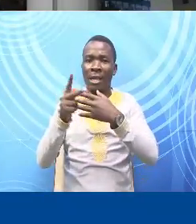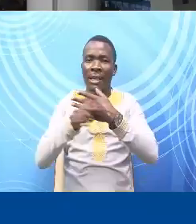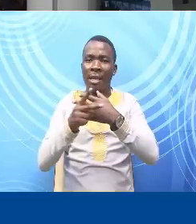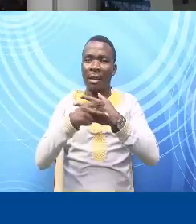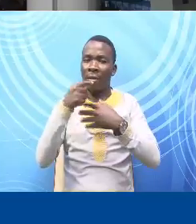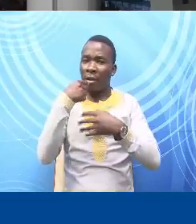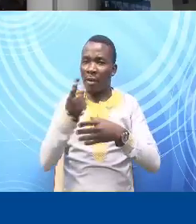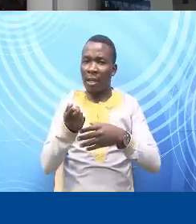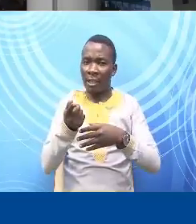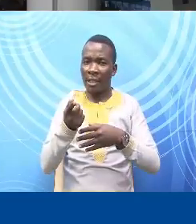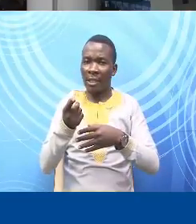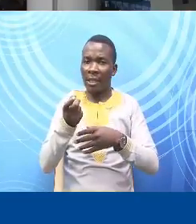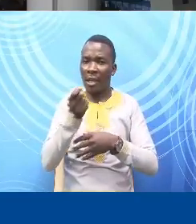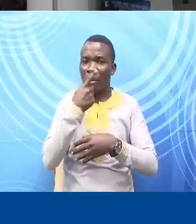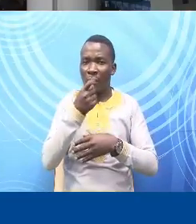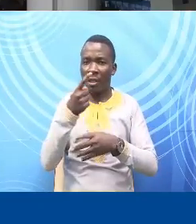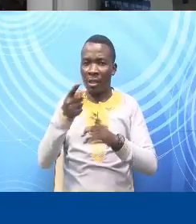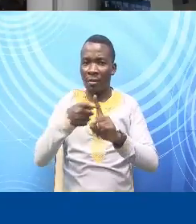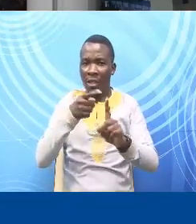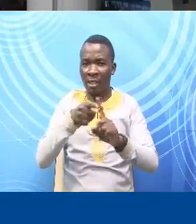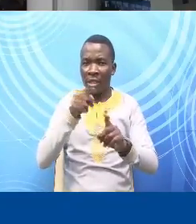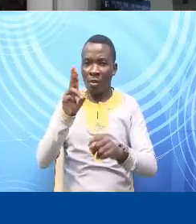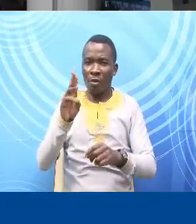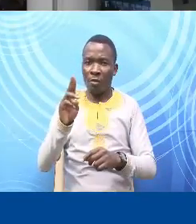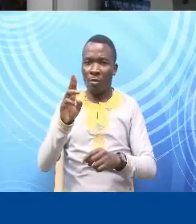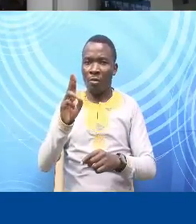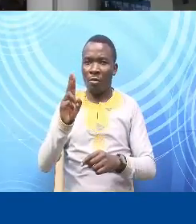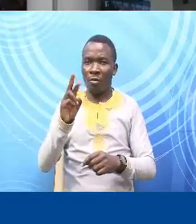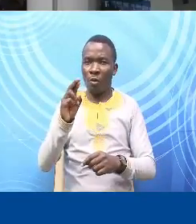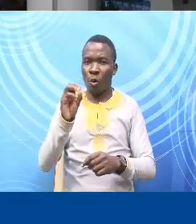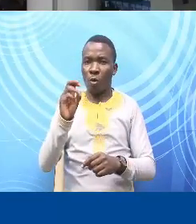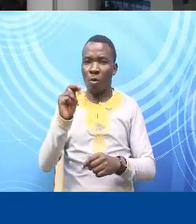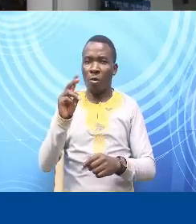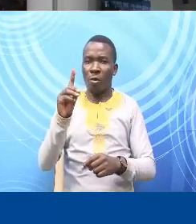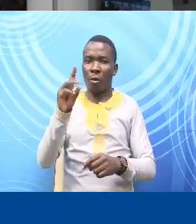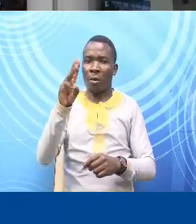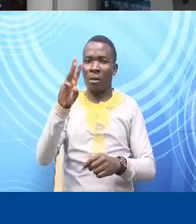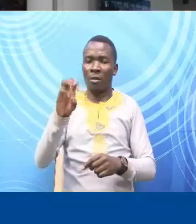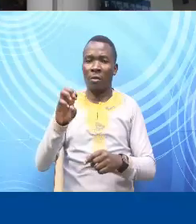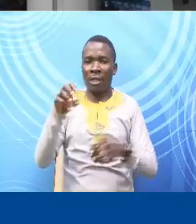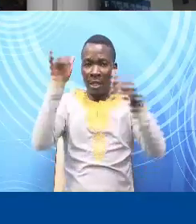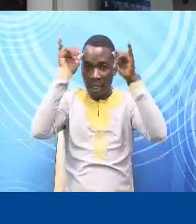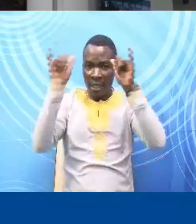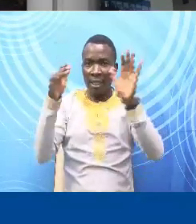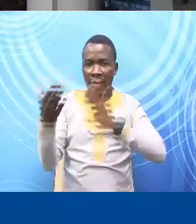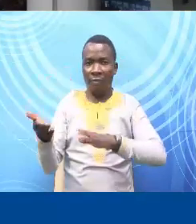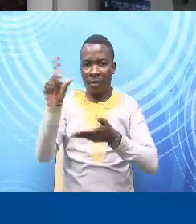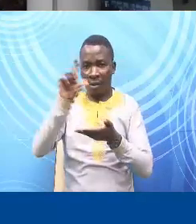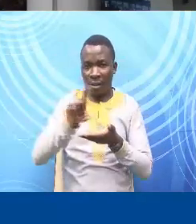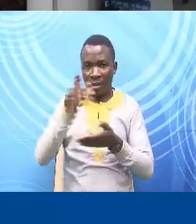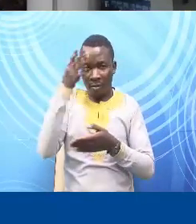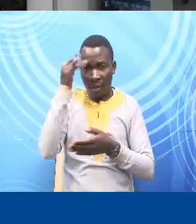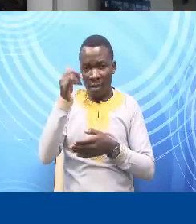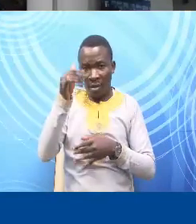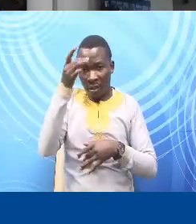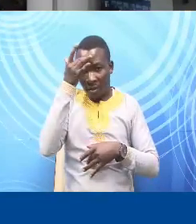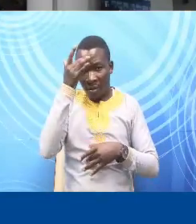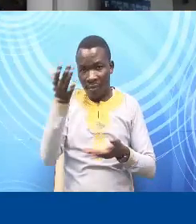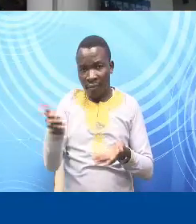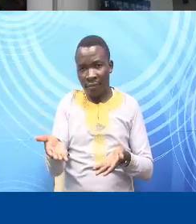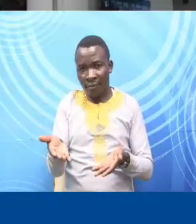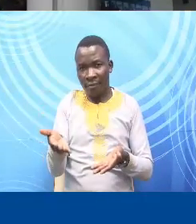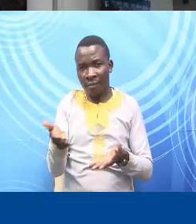wica uburondwe cyabafashije kugabanya indwara z'uburondwe n'umubare w'inka zapfaga kubera iyi ndwara Yusufu ubona bagenda arakomeza n'inkuru ku buryo